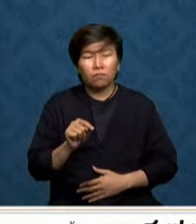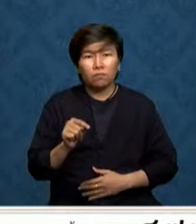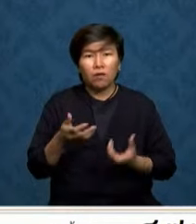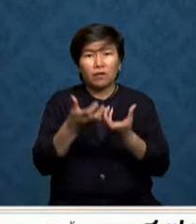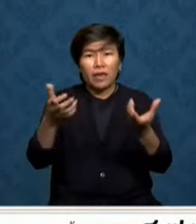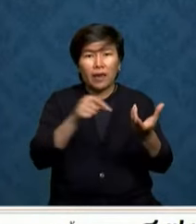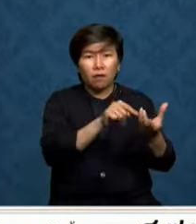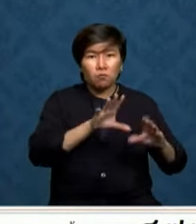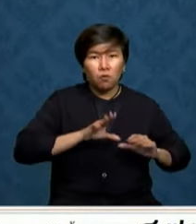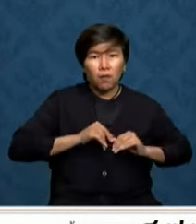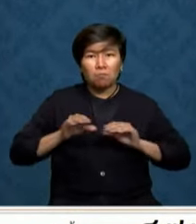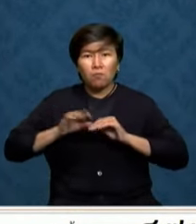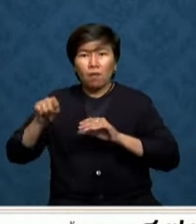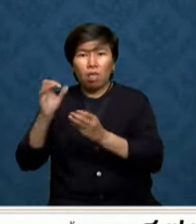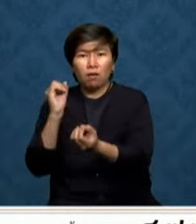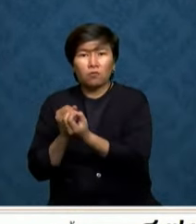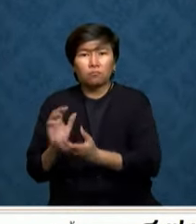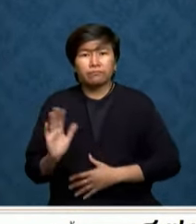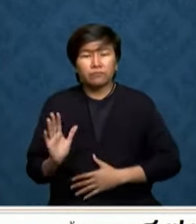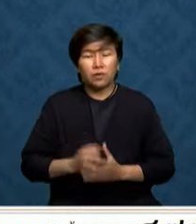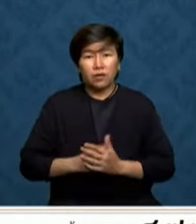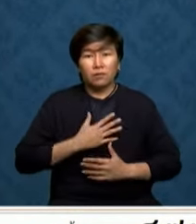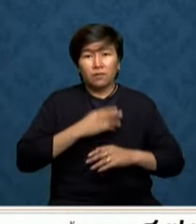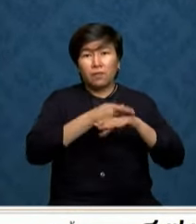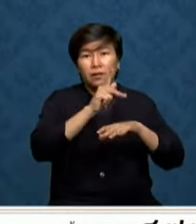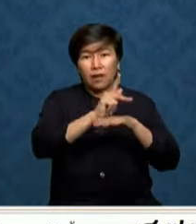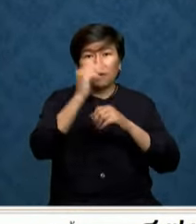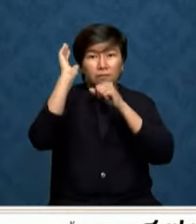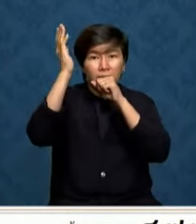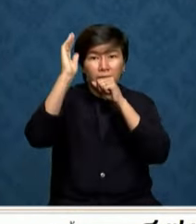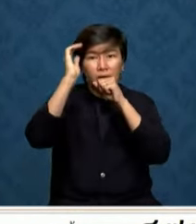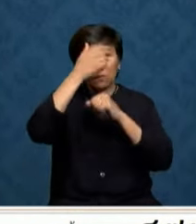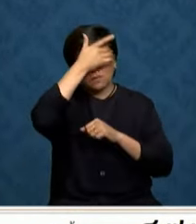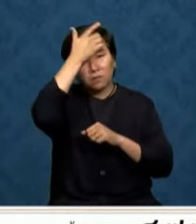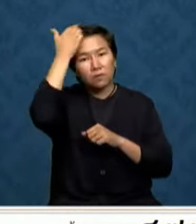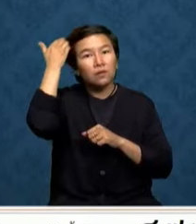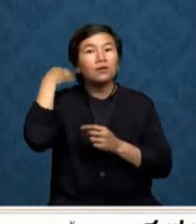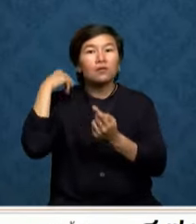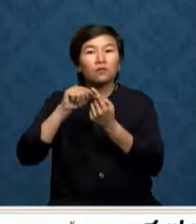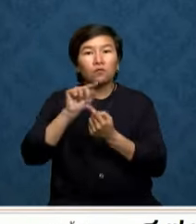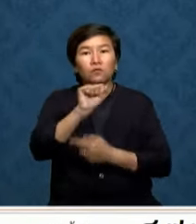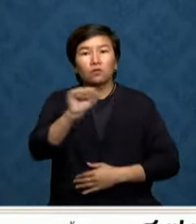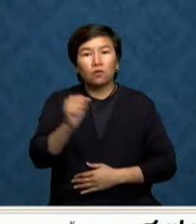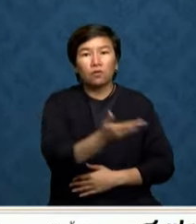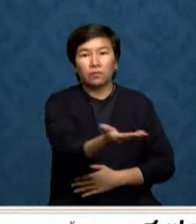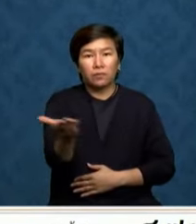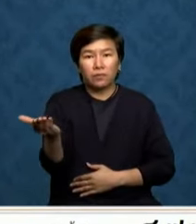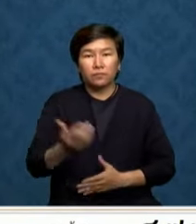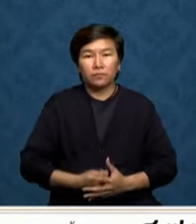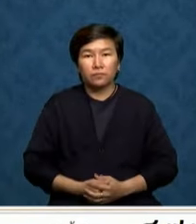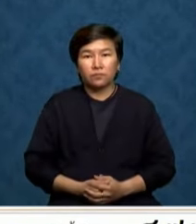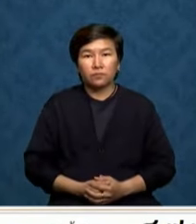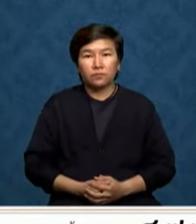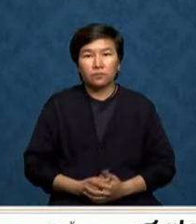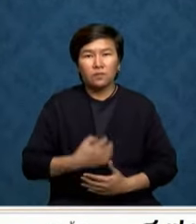กลุ่มก็ตามผมอยากเรียนผ่านท่านประธานที่ถึงเพื่อนสมาชิกที่เคารพว่าผม